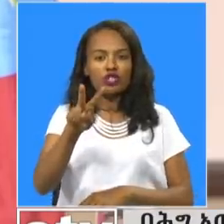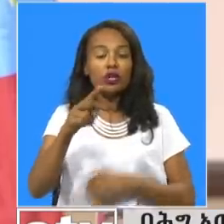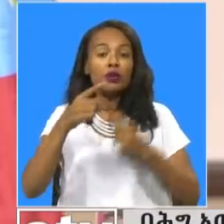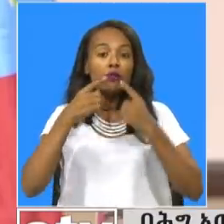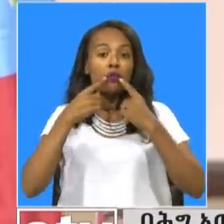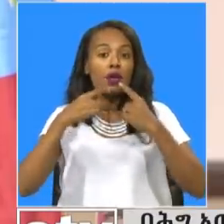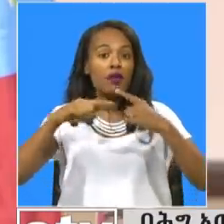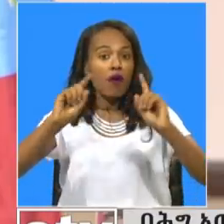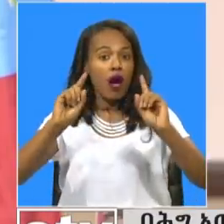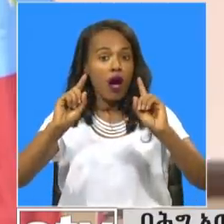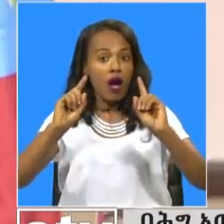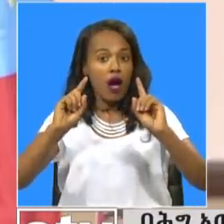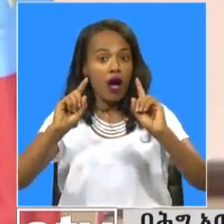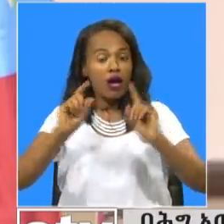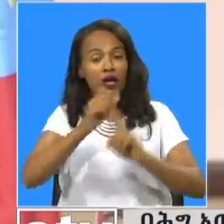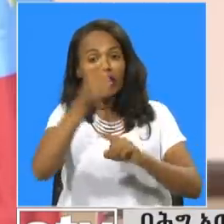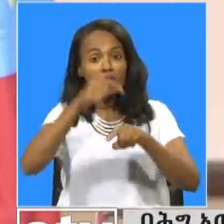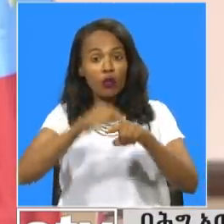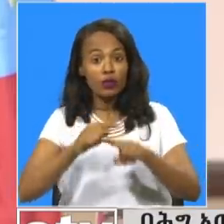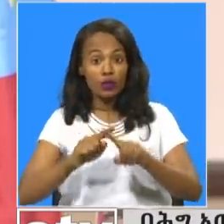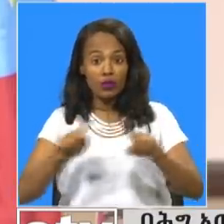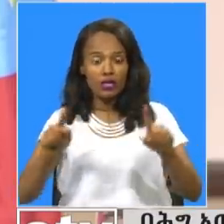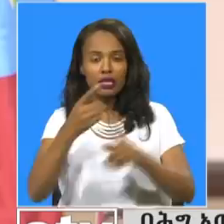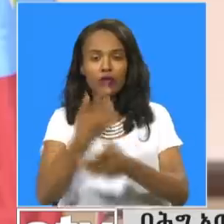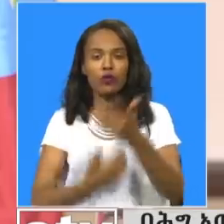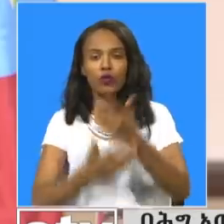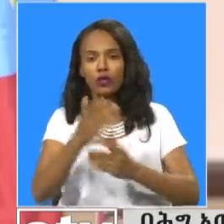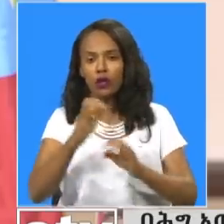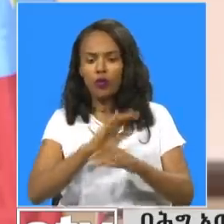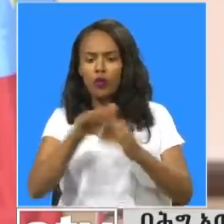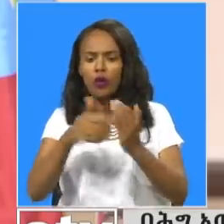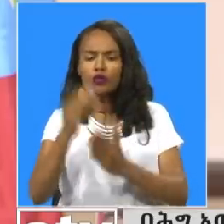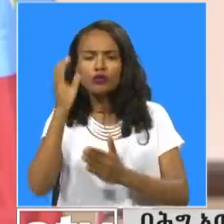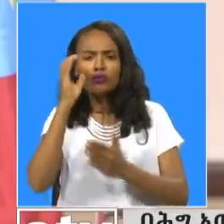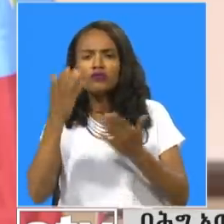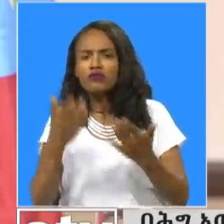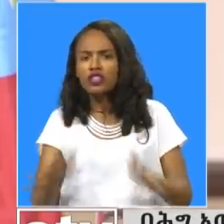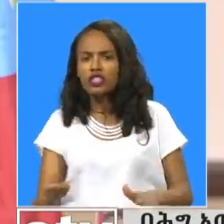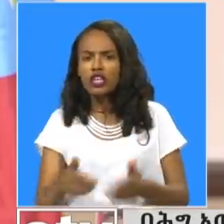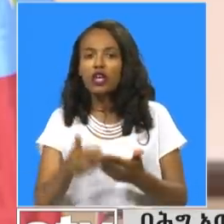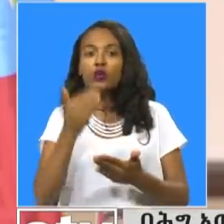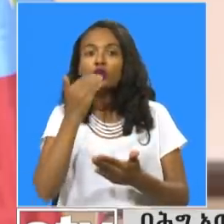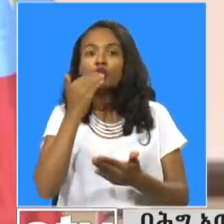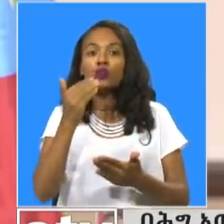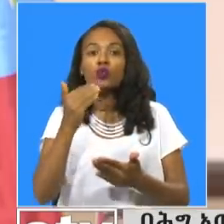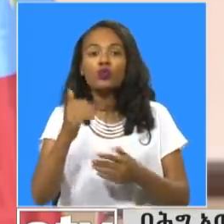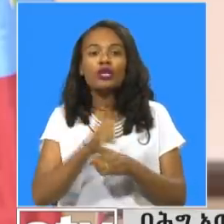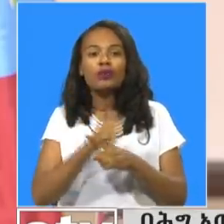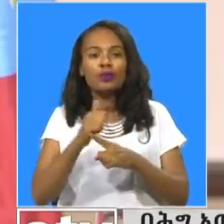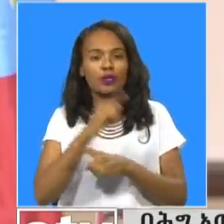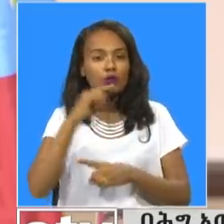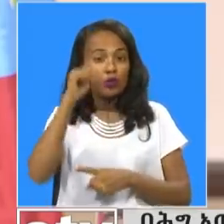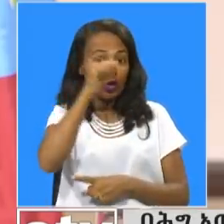በይፋ ከወትሮ በተለየ መንገድ ውይይት አካሂዷል። ሁላችሁም ሰምታችኋል። ይሄ ጥሩ ልምምድ ነው። ለኢትዮጵያ